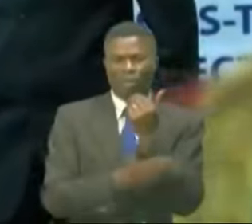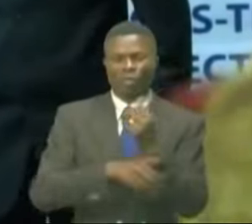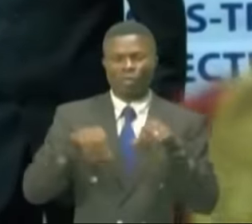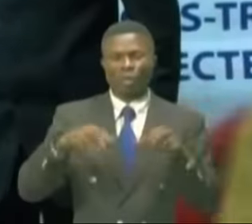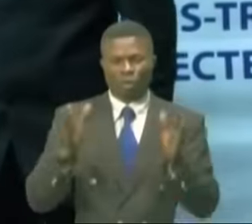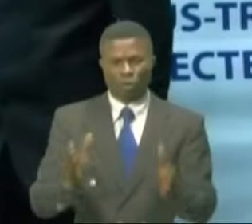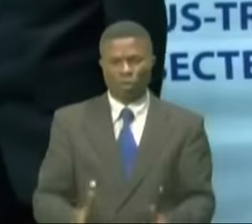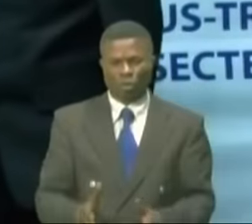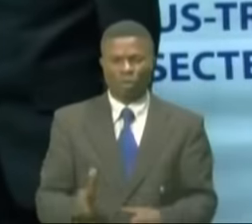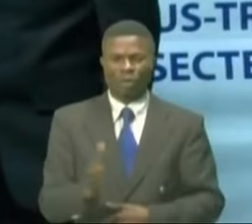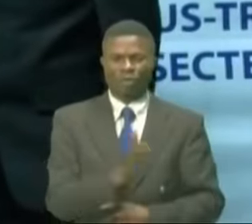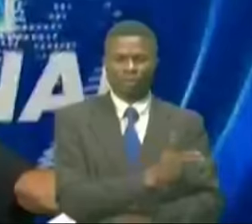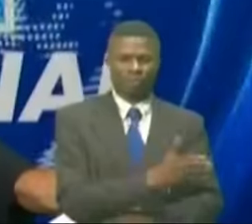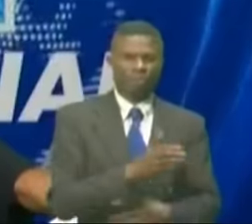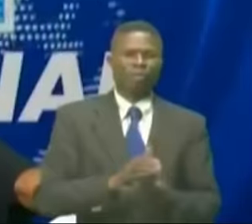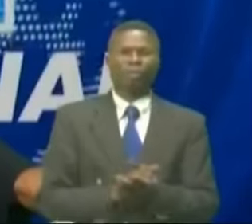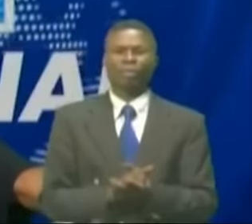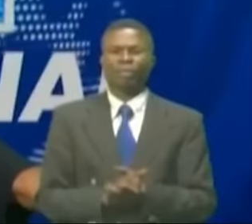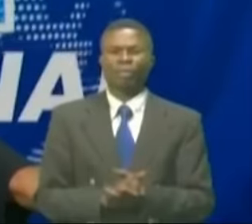congolaise.